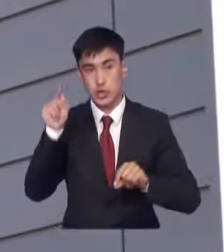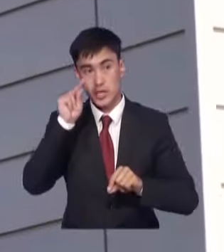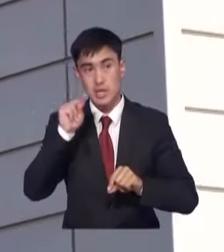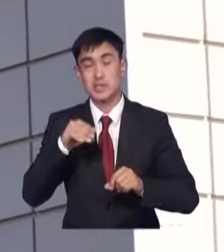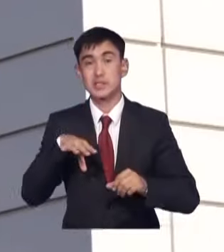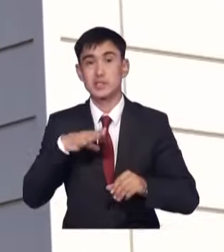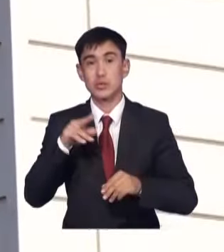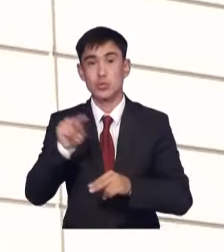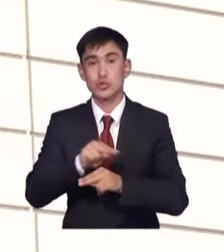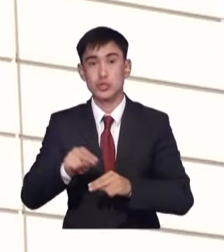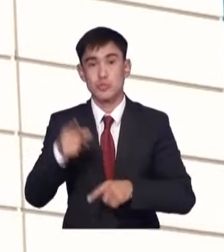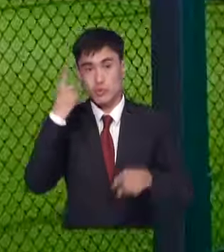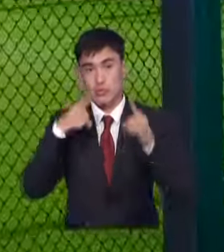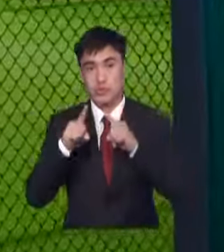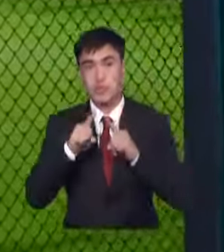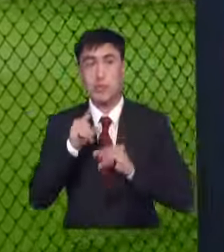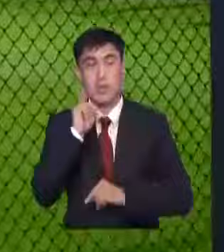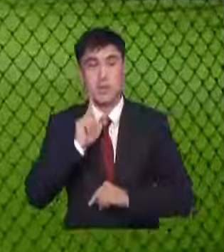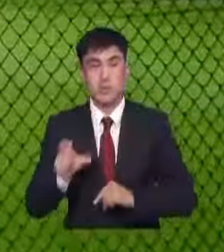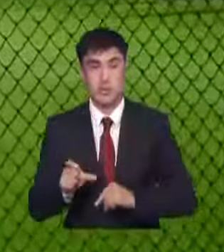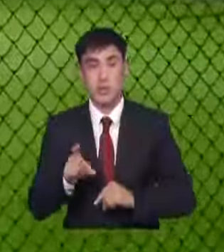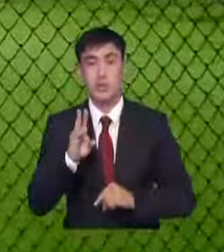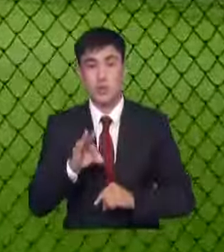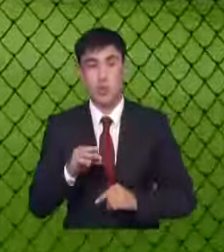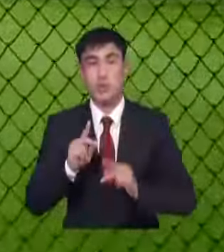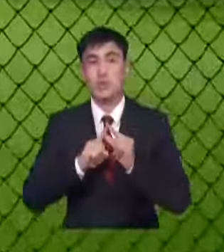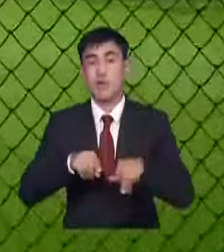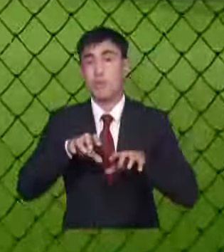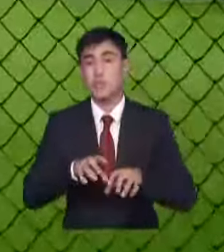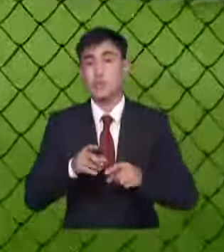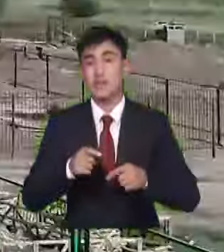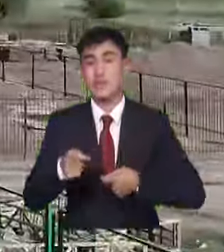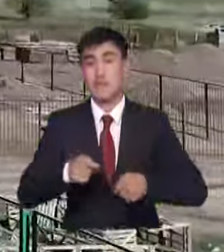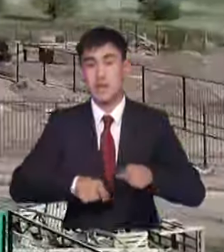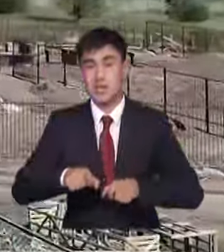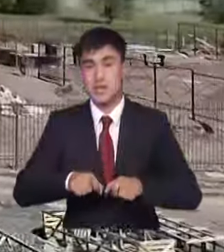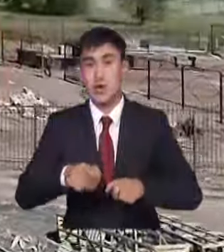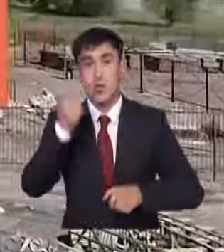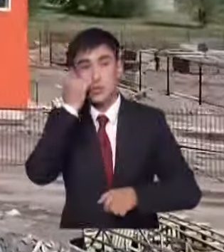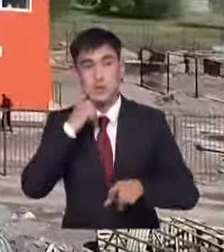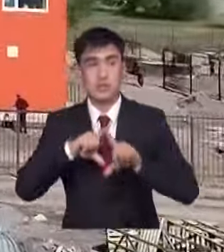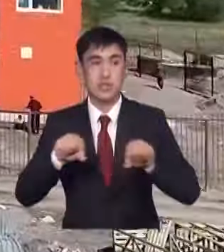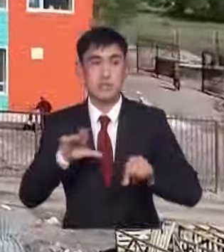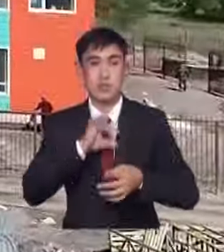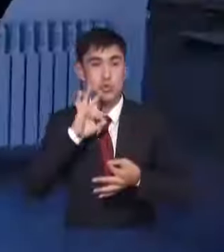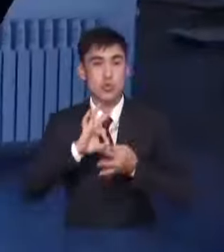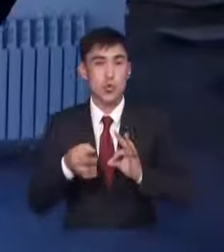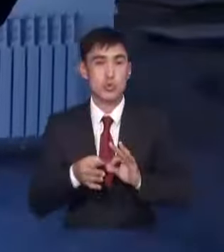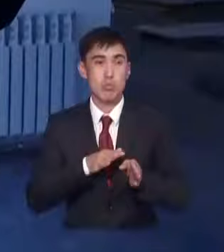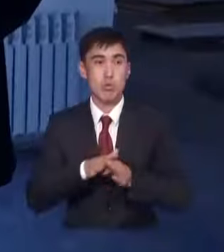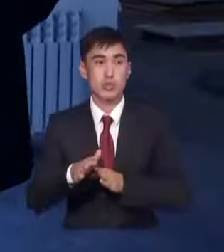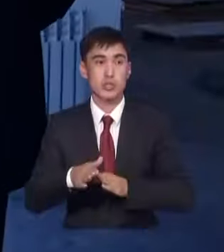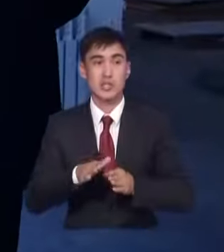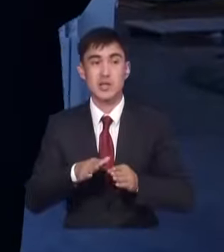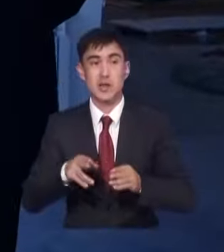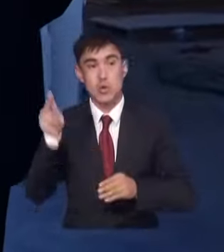занимавшиеся обучением творческой молодёжи однако по словам представителей власти устаревшем здании было сложно полноценно